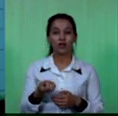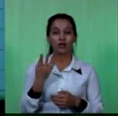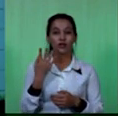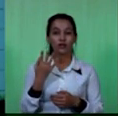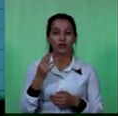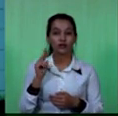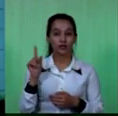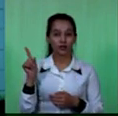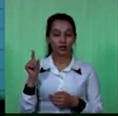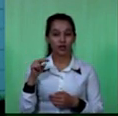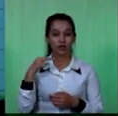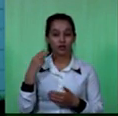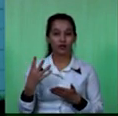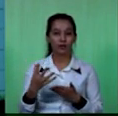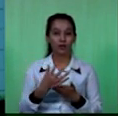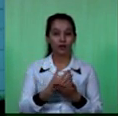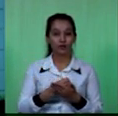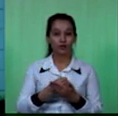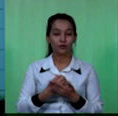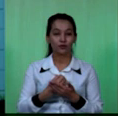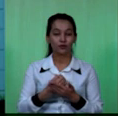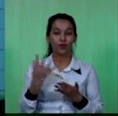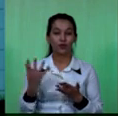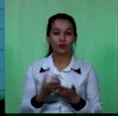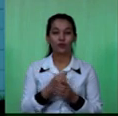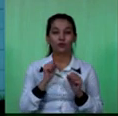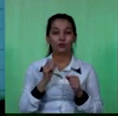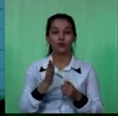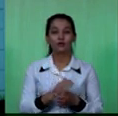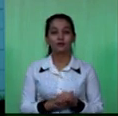килограмм гилос териб олинганини топамиз.